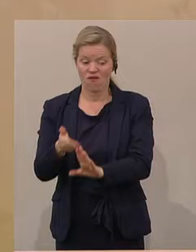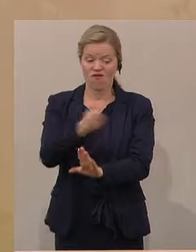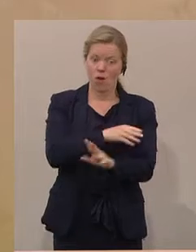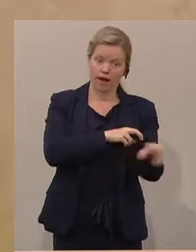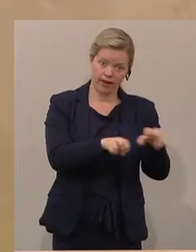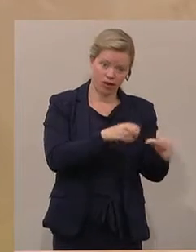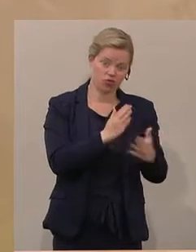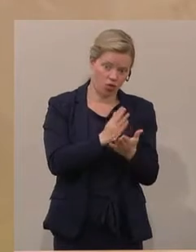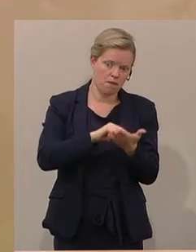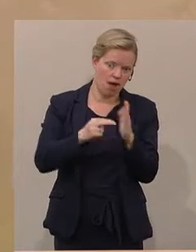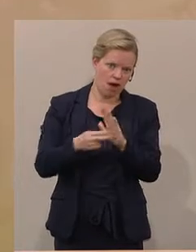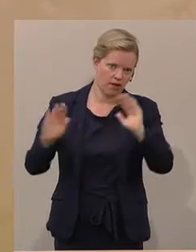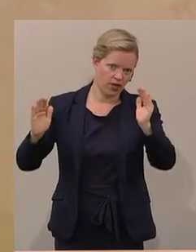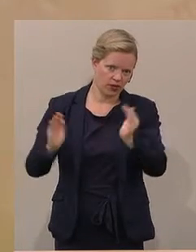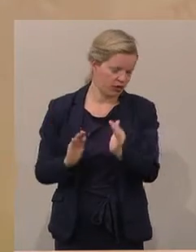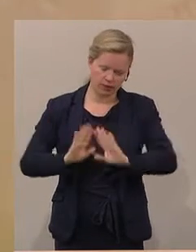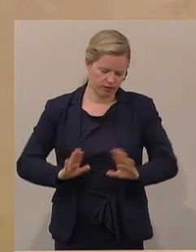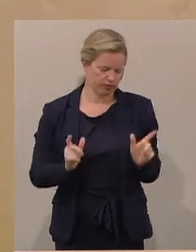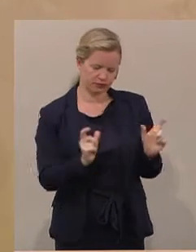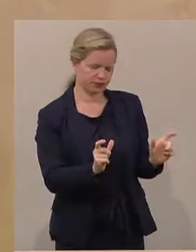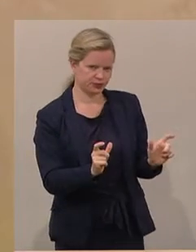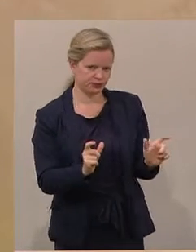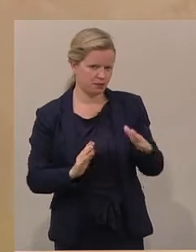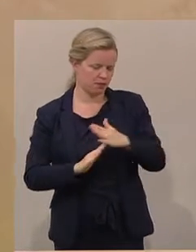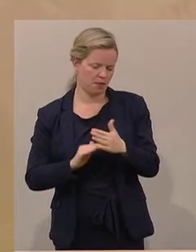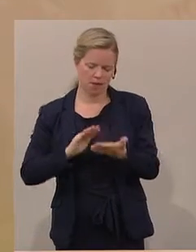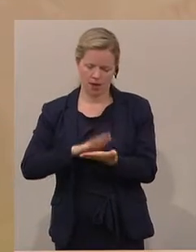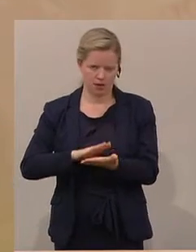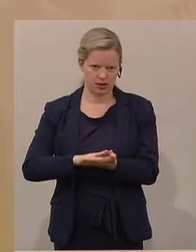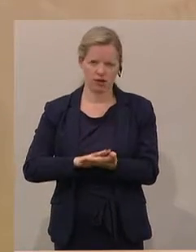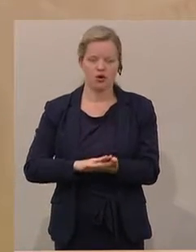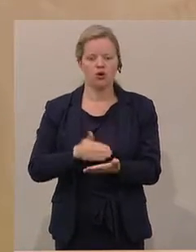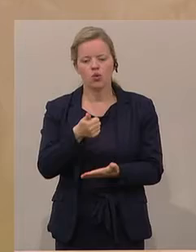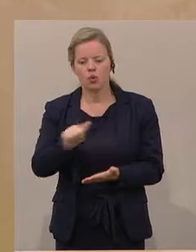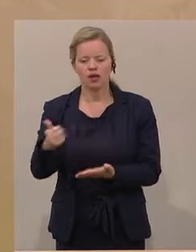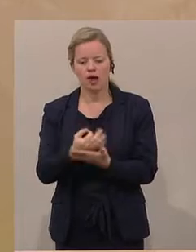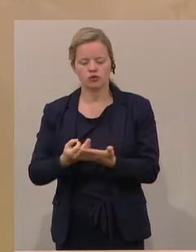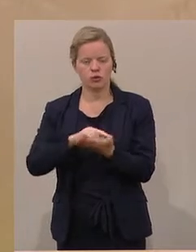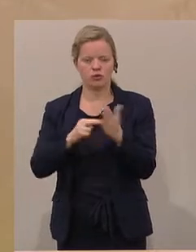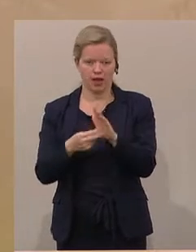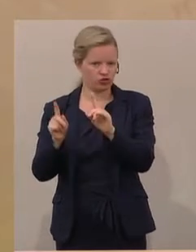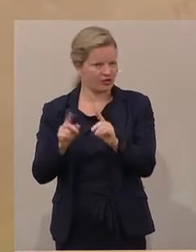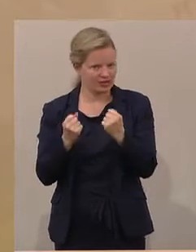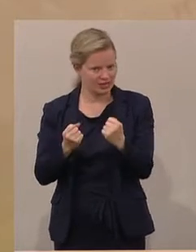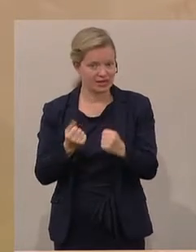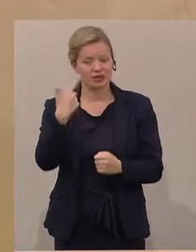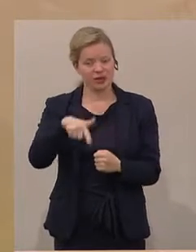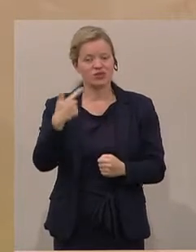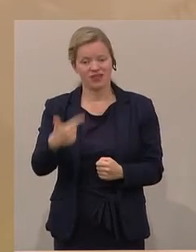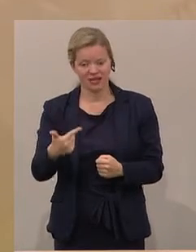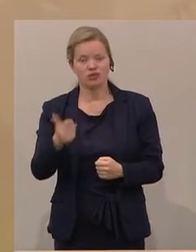Vorgängerregierung vorgesehen war. Und darüber hinaus haben wir 100 Ausbildungsplanstellen dort auch sichergestellt und wissen, 2020 wird es mehr